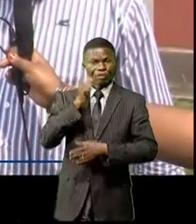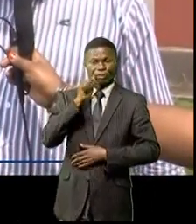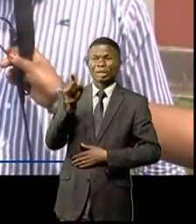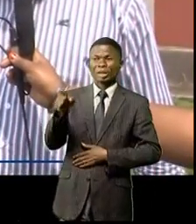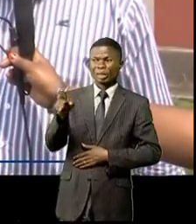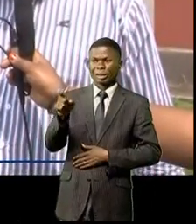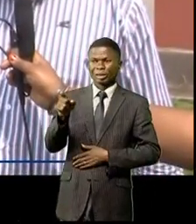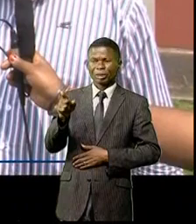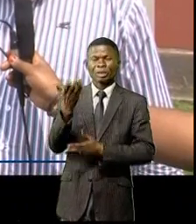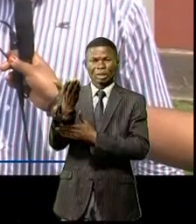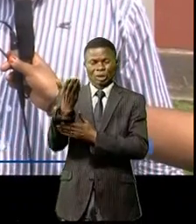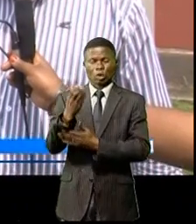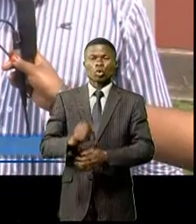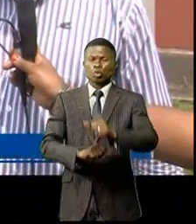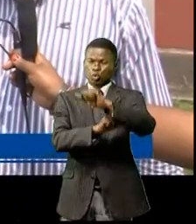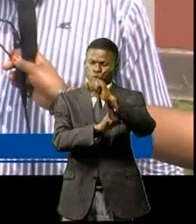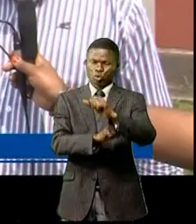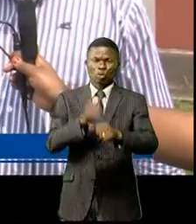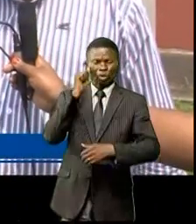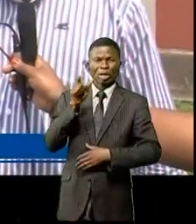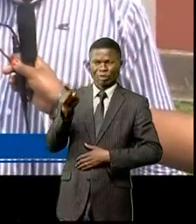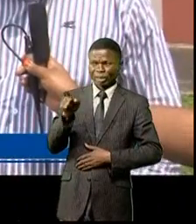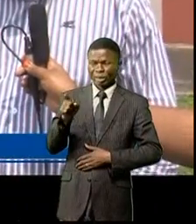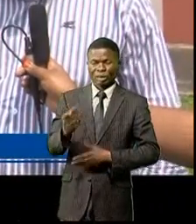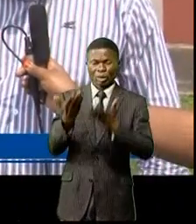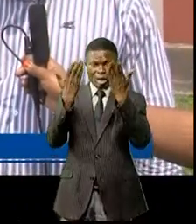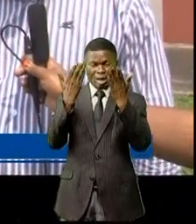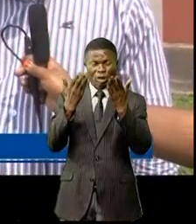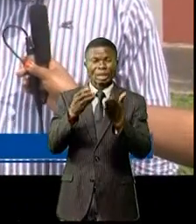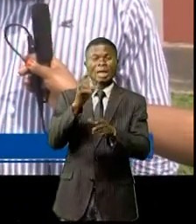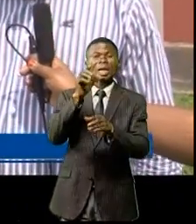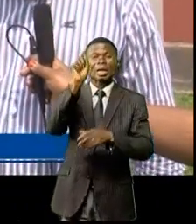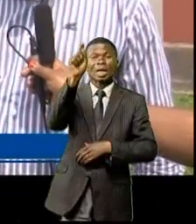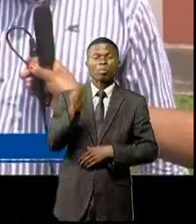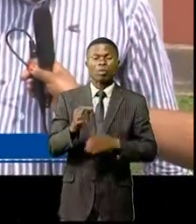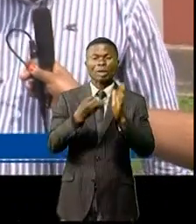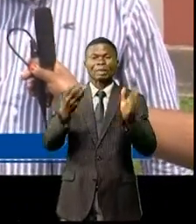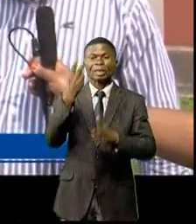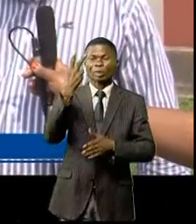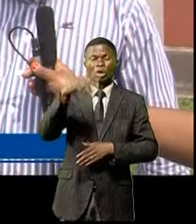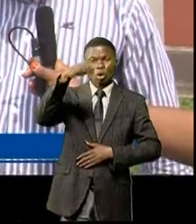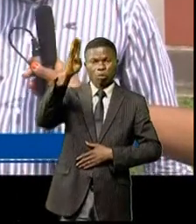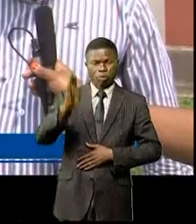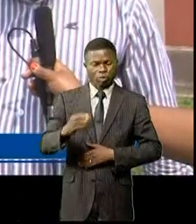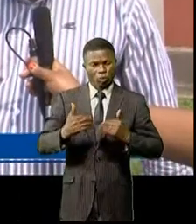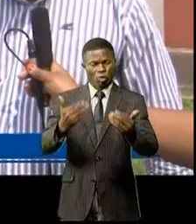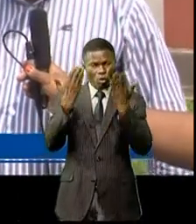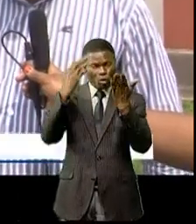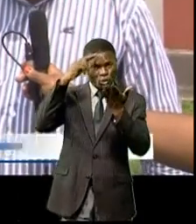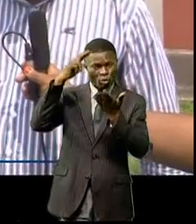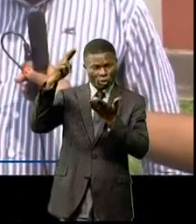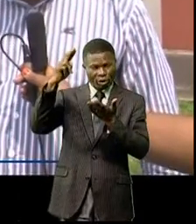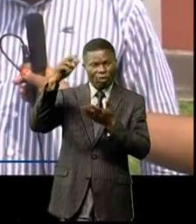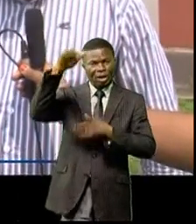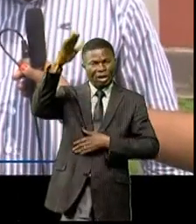Nous sollicitons de l'aide pour notre fille qui a fini avec 73% aux humanités afin de poursuivre ses études universitaires